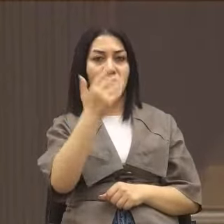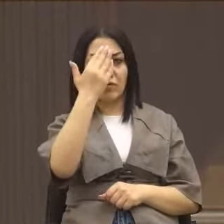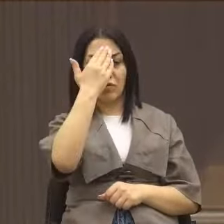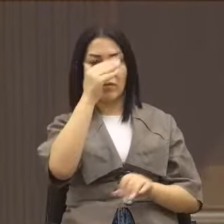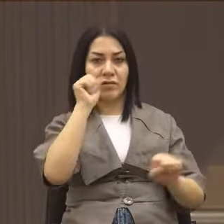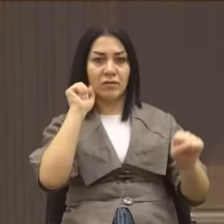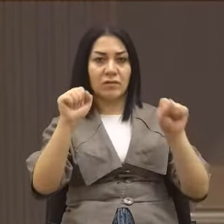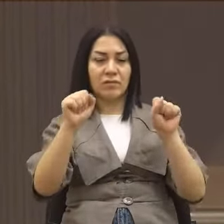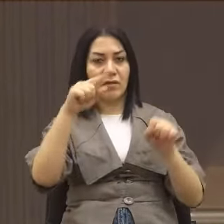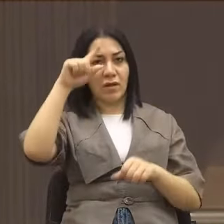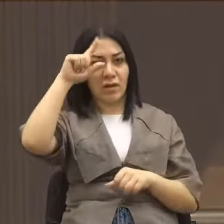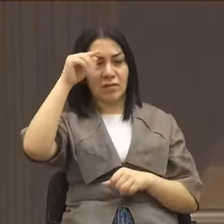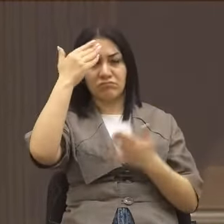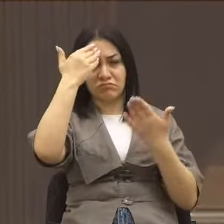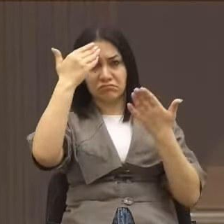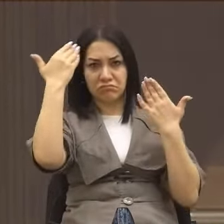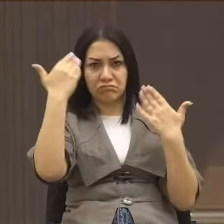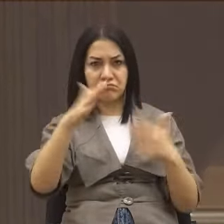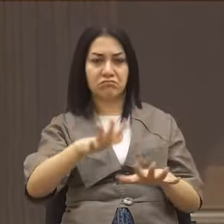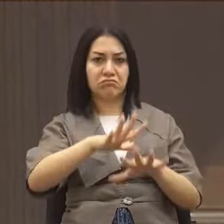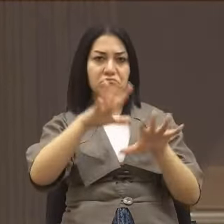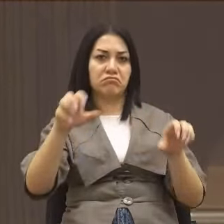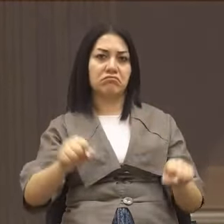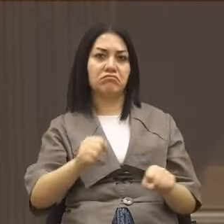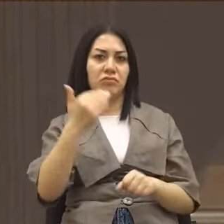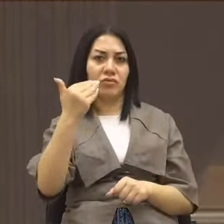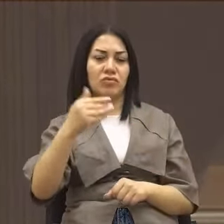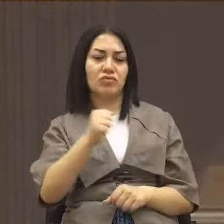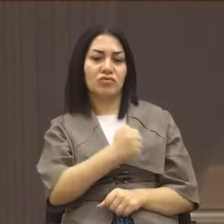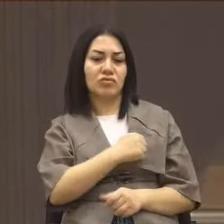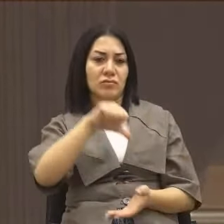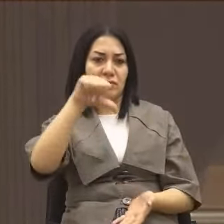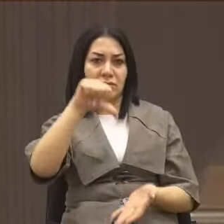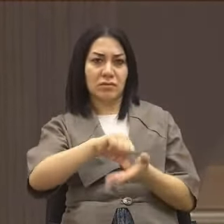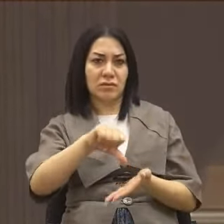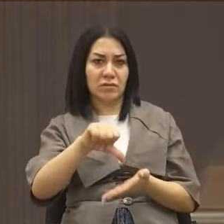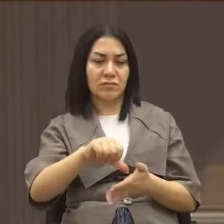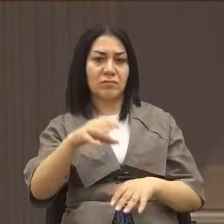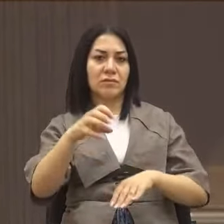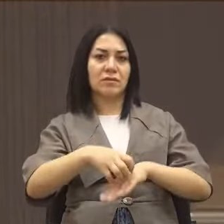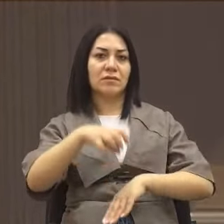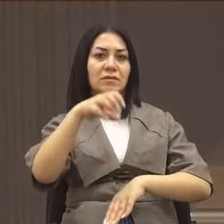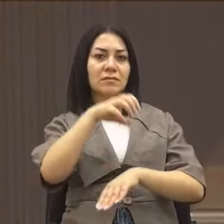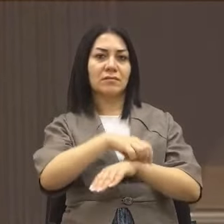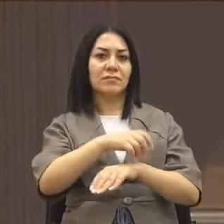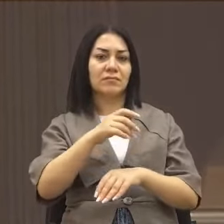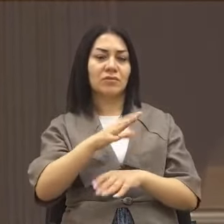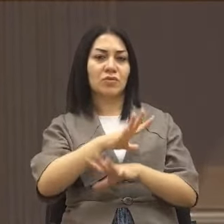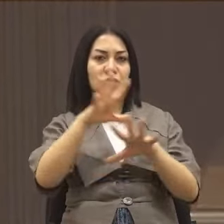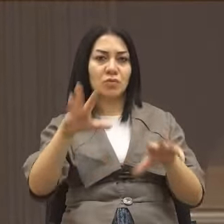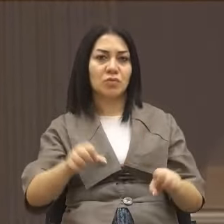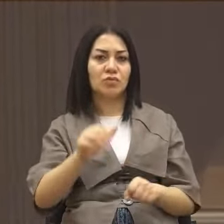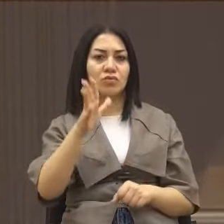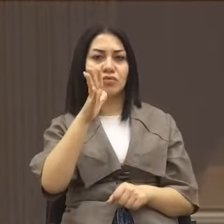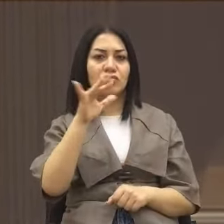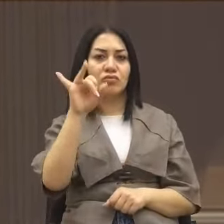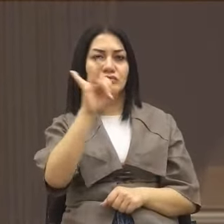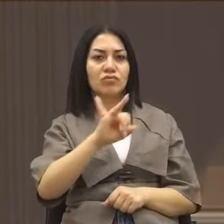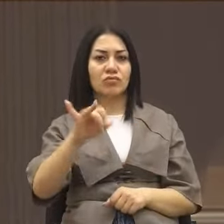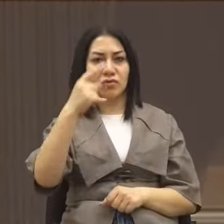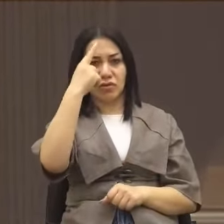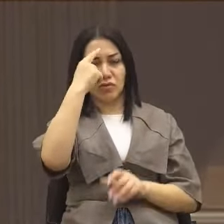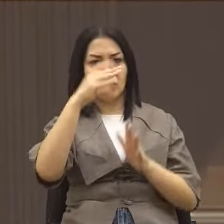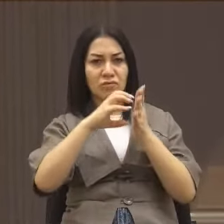Հանրապետությունում օտար օկուպացիոն զորքերի առկայությանը, խորհրդային բռնազավթման ժամանակաշրջանի